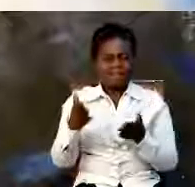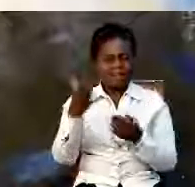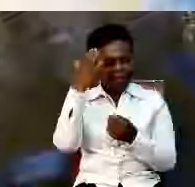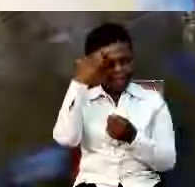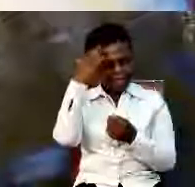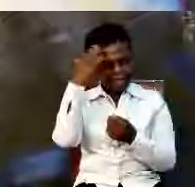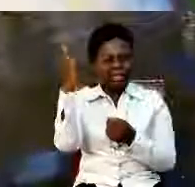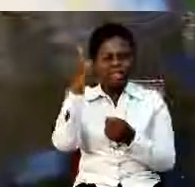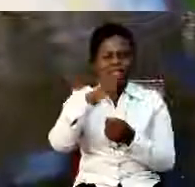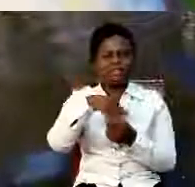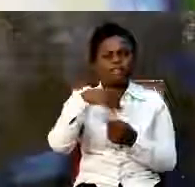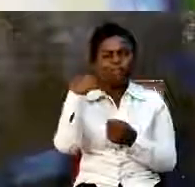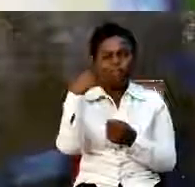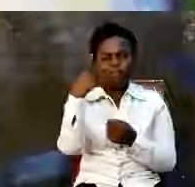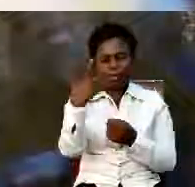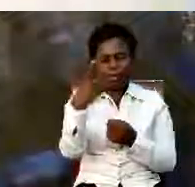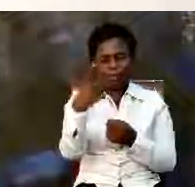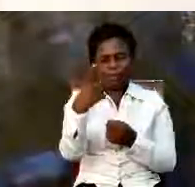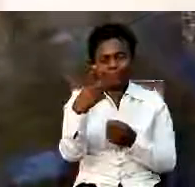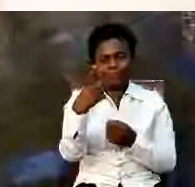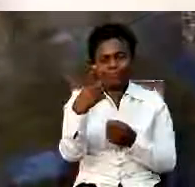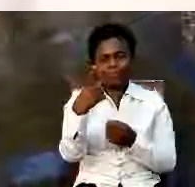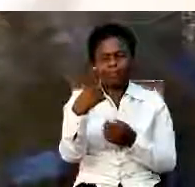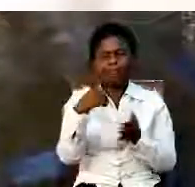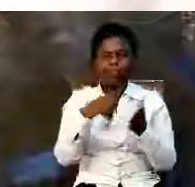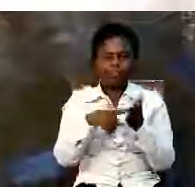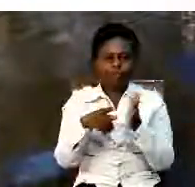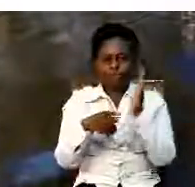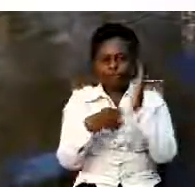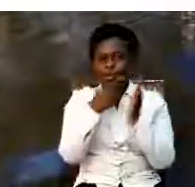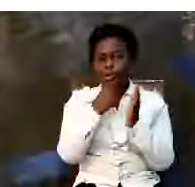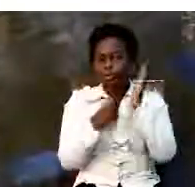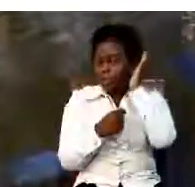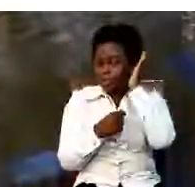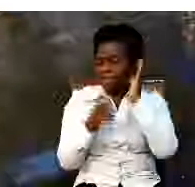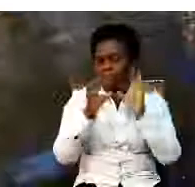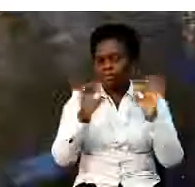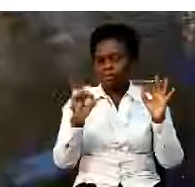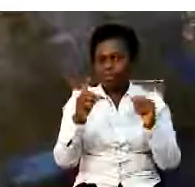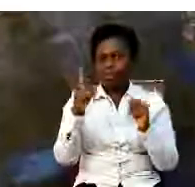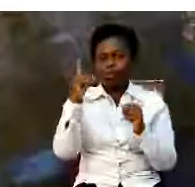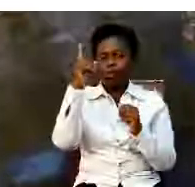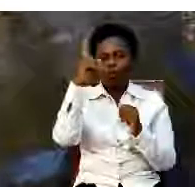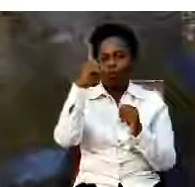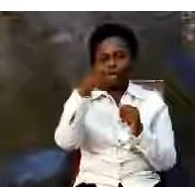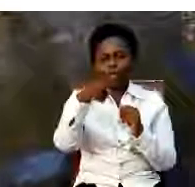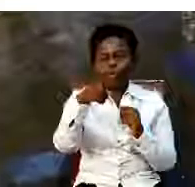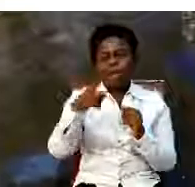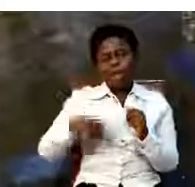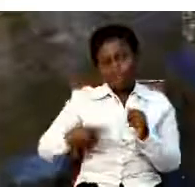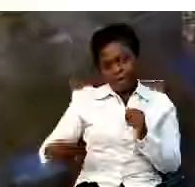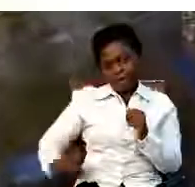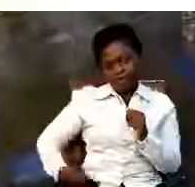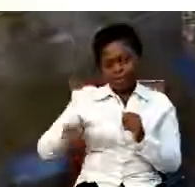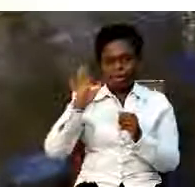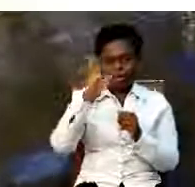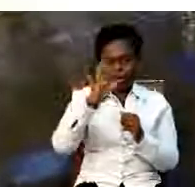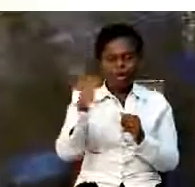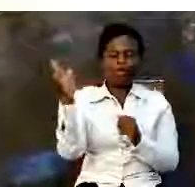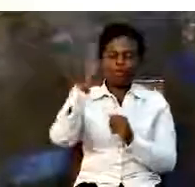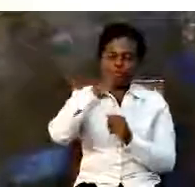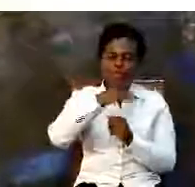moja, wanaume anataka msikize vizuri sana mfano huu. Ukiwa na mwajiri, siku moja